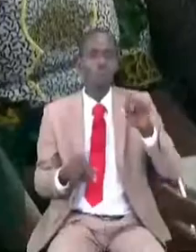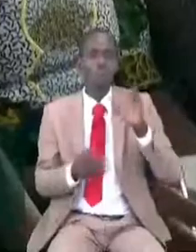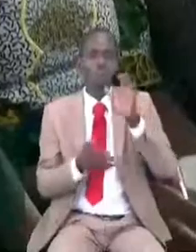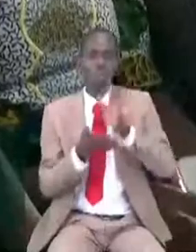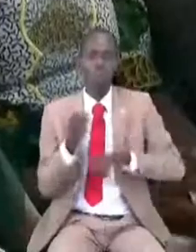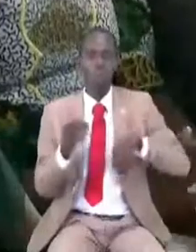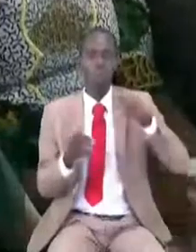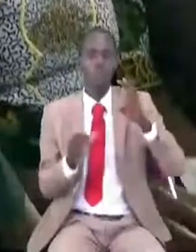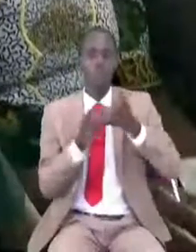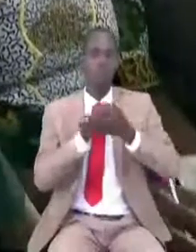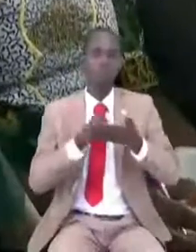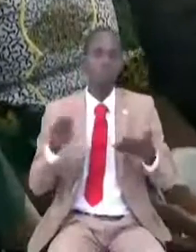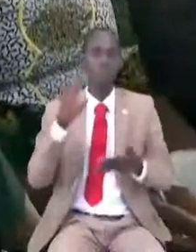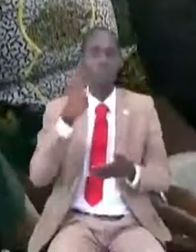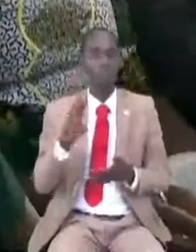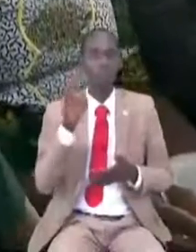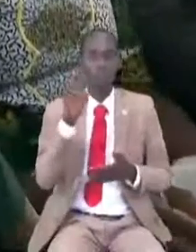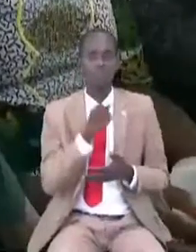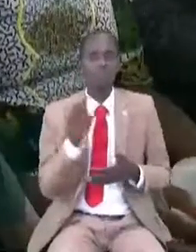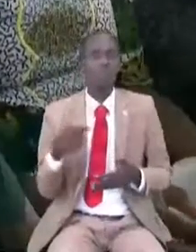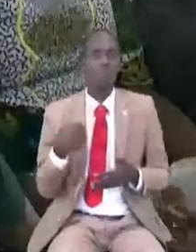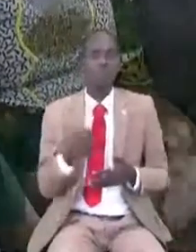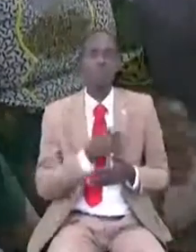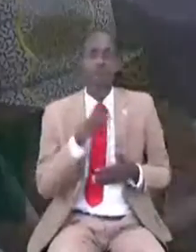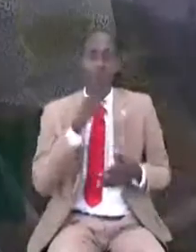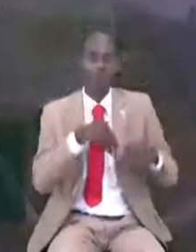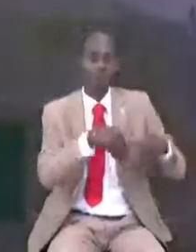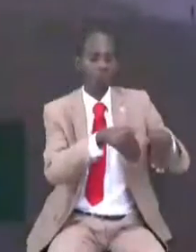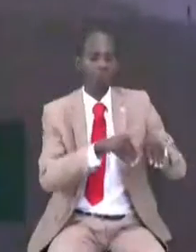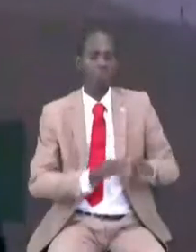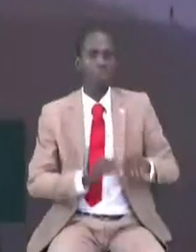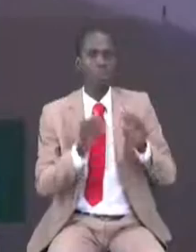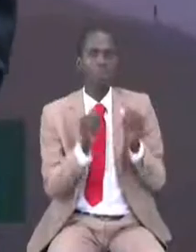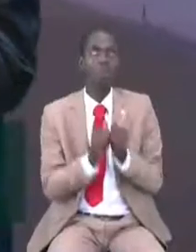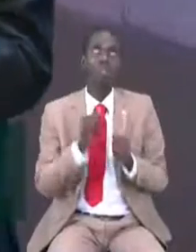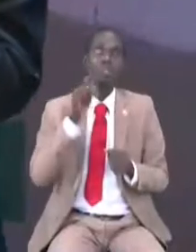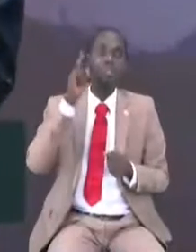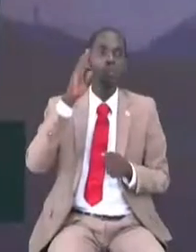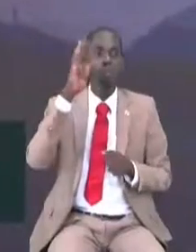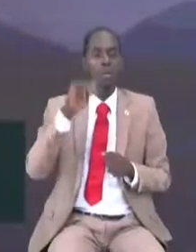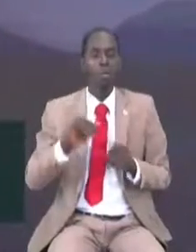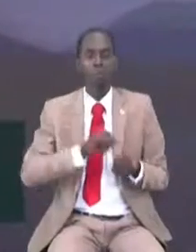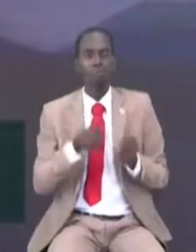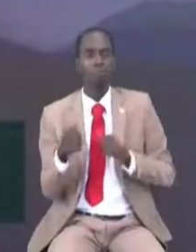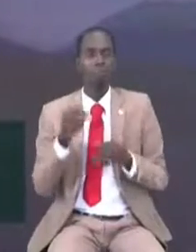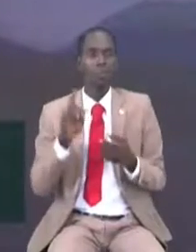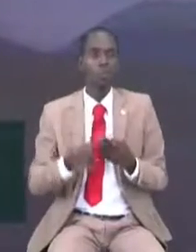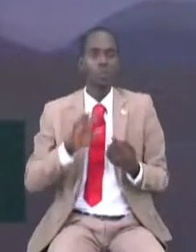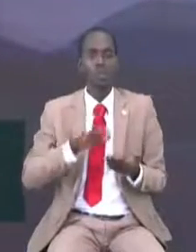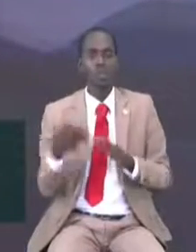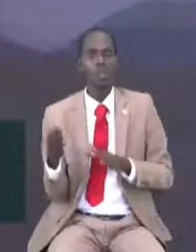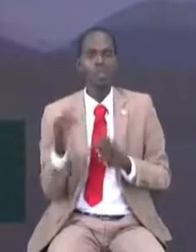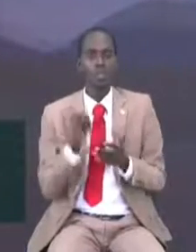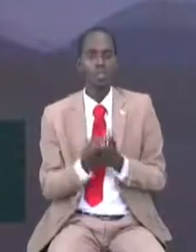ensevelis avec lui par le baptême en sa mort, afin que comme Christ est ressuscité des morts par la gloire